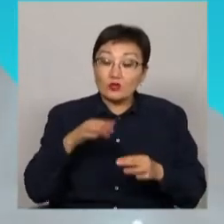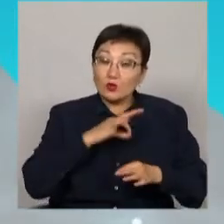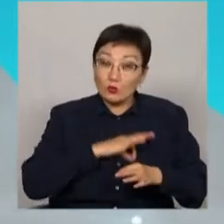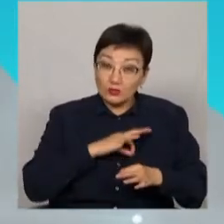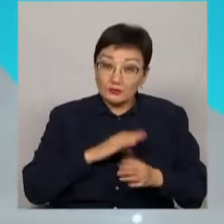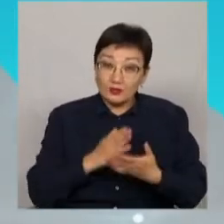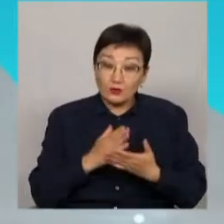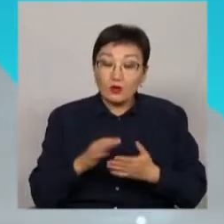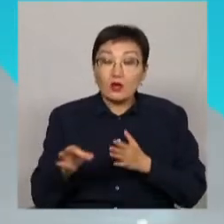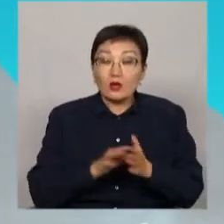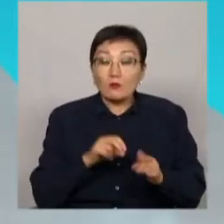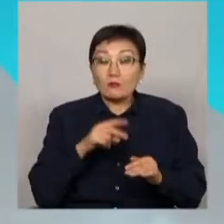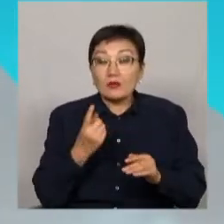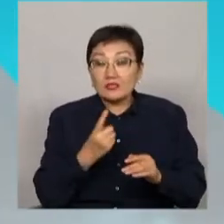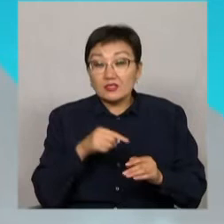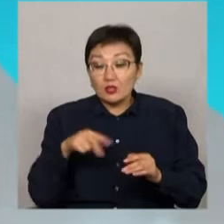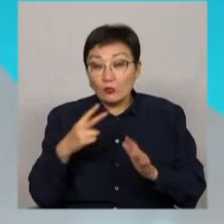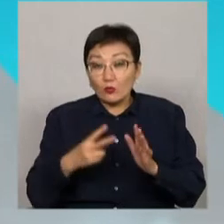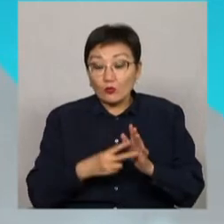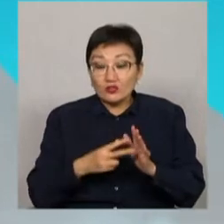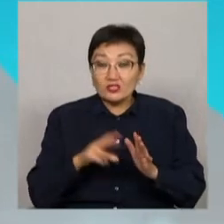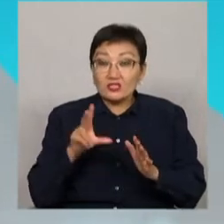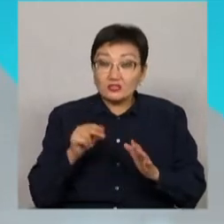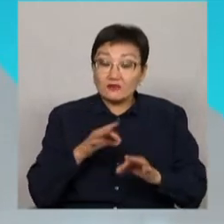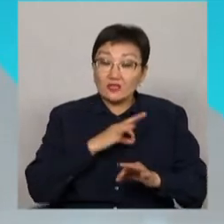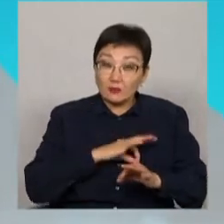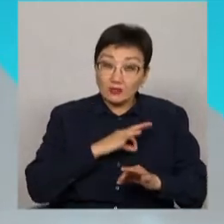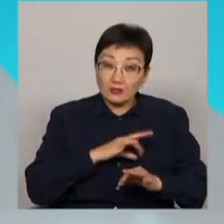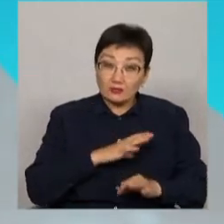дейін 1-ден 17-ге дейінгі цифрлар пайдаланылған еді.